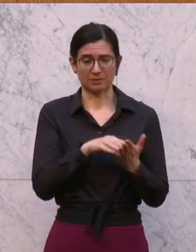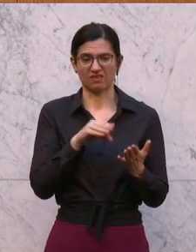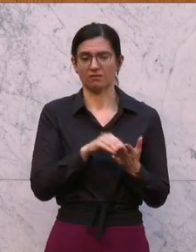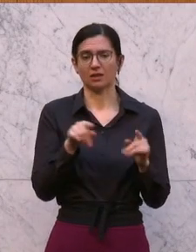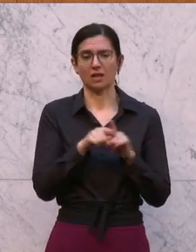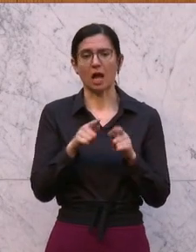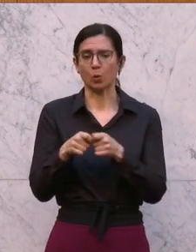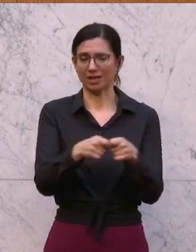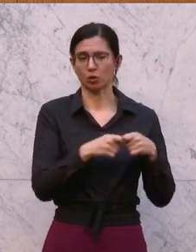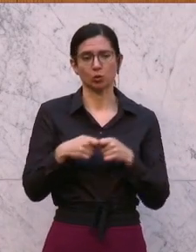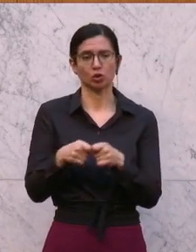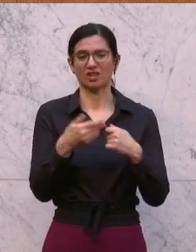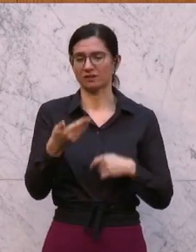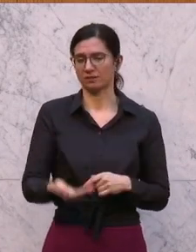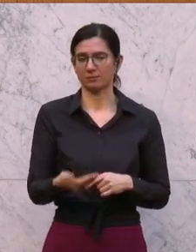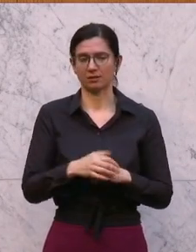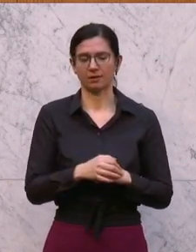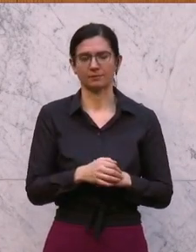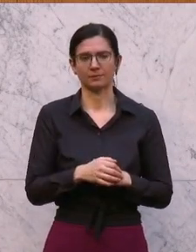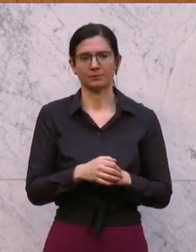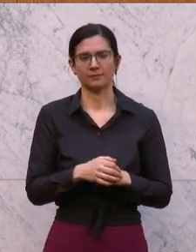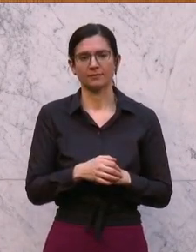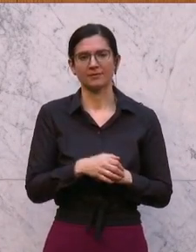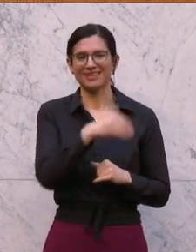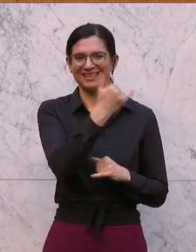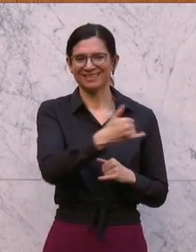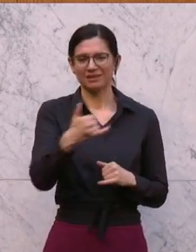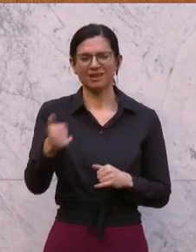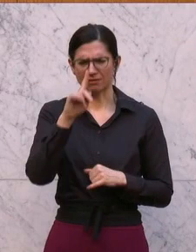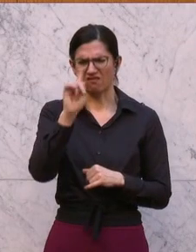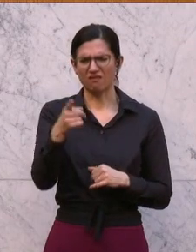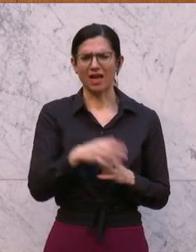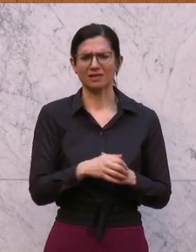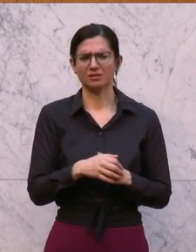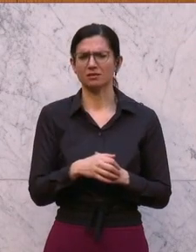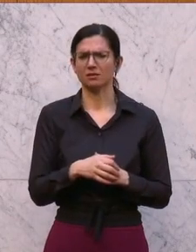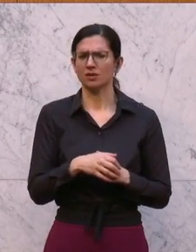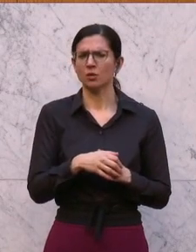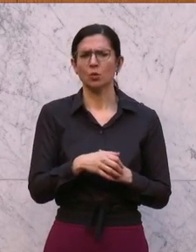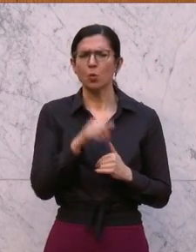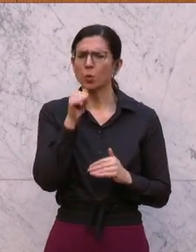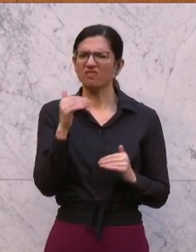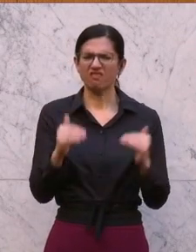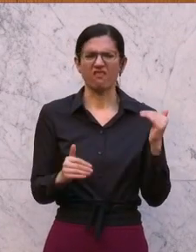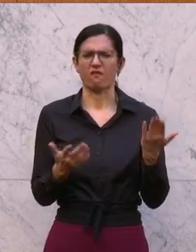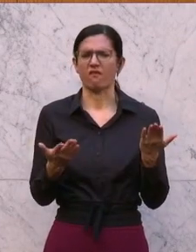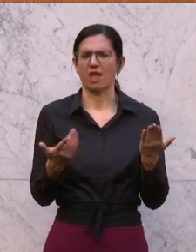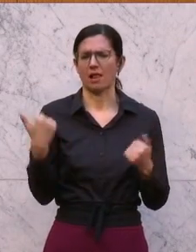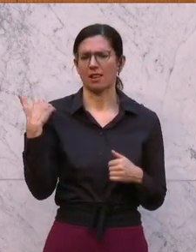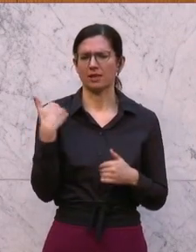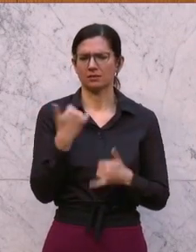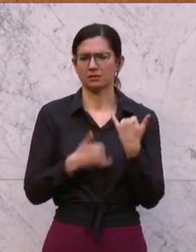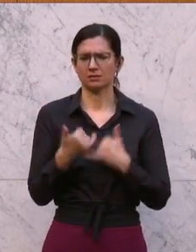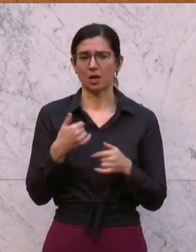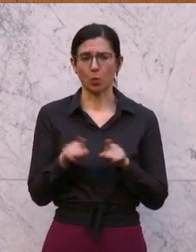auch für Genossenschaftsmieter. Und jeder hier im Hohen Haus weiß, dass es nicht gerecht ist, dass die Mieten im letzten Jahr